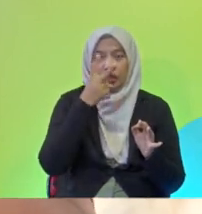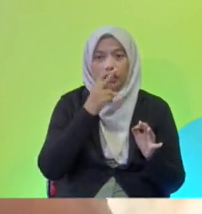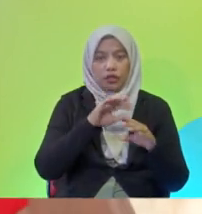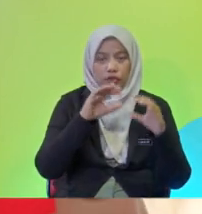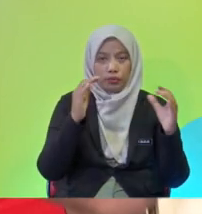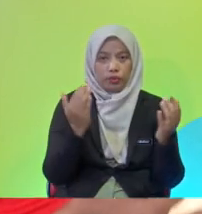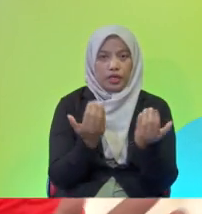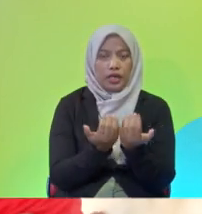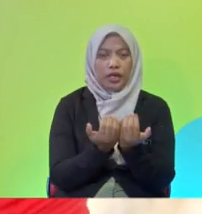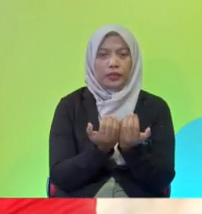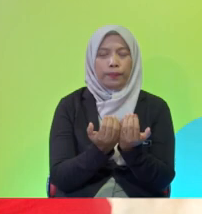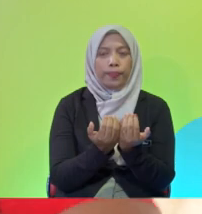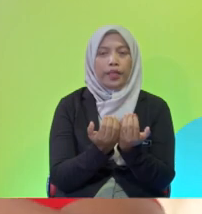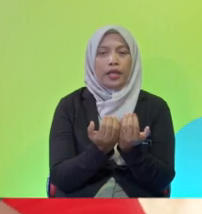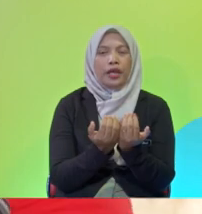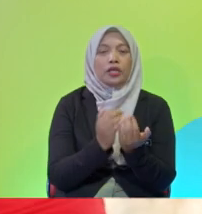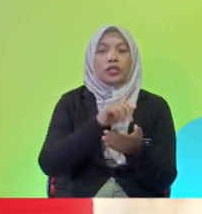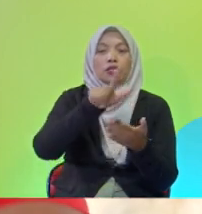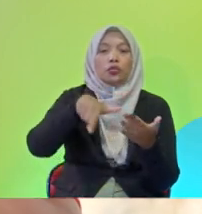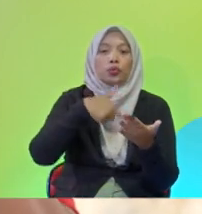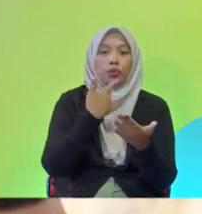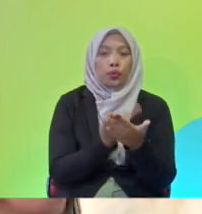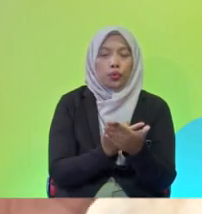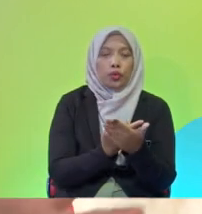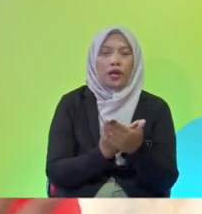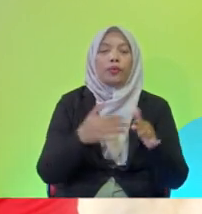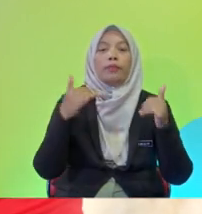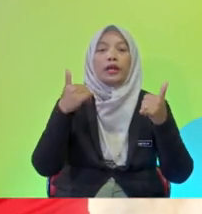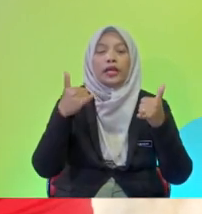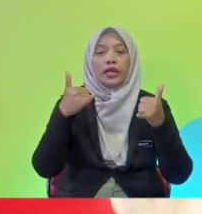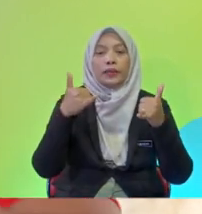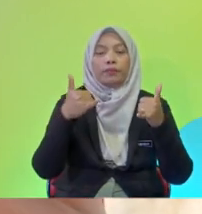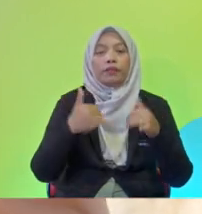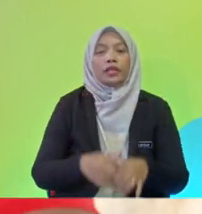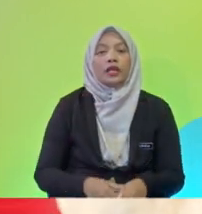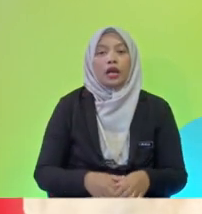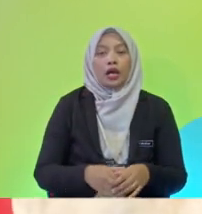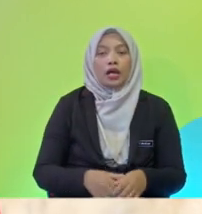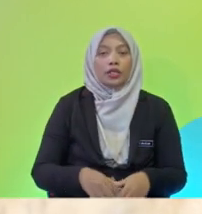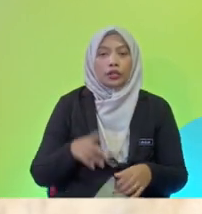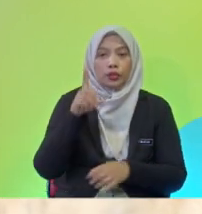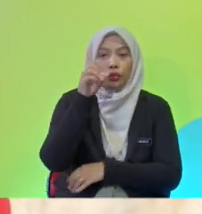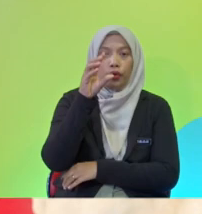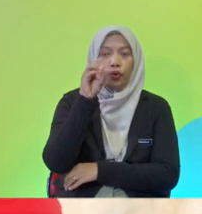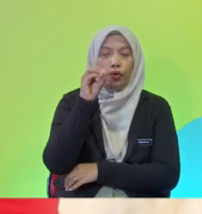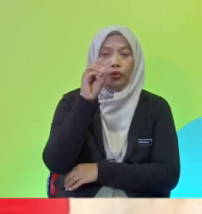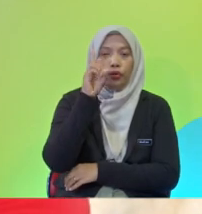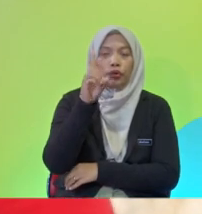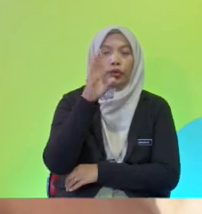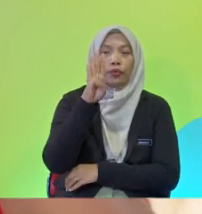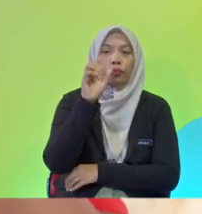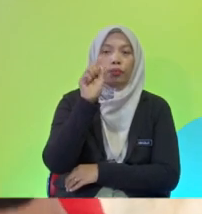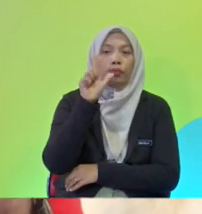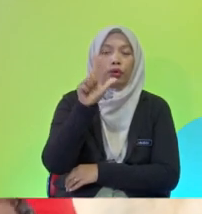secara keseluruhannya, okey, murid-murid dah dapat bermain permainan dodgeball itu mengikut peraturan yang kita tetapkan. Okey. Dan